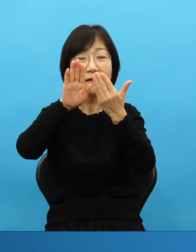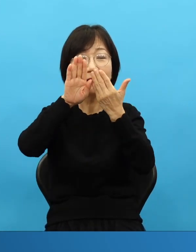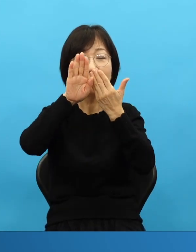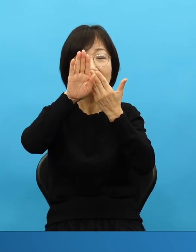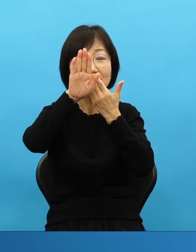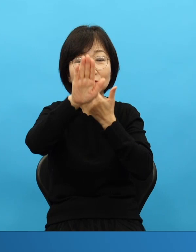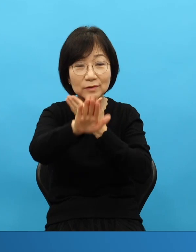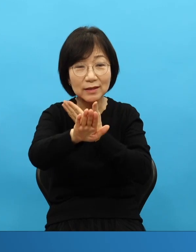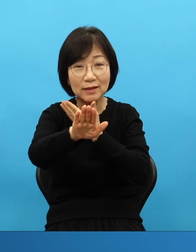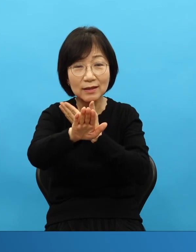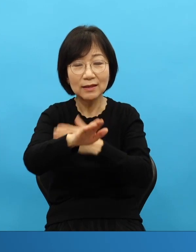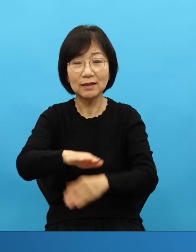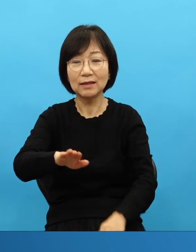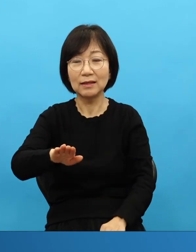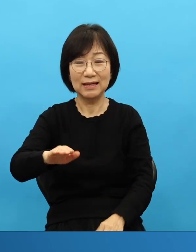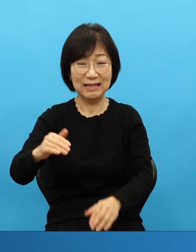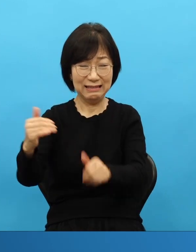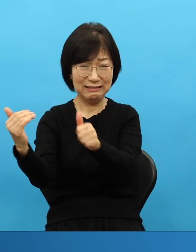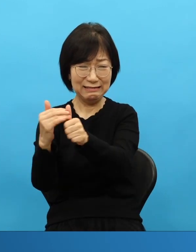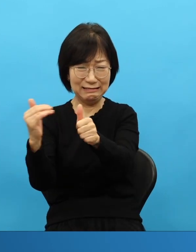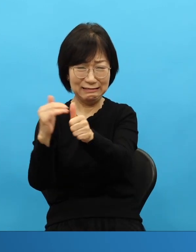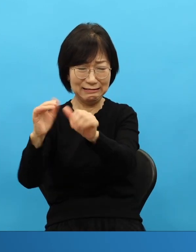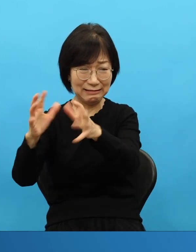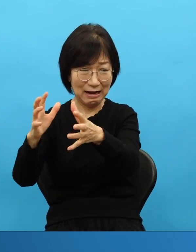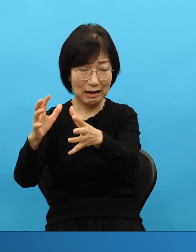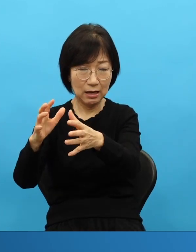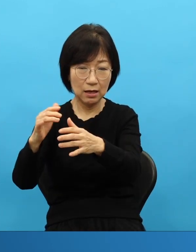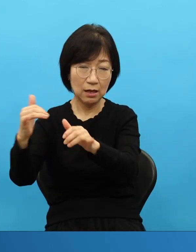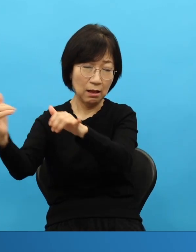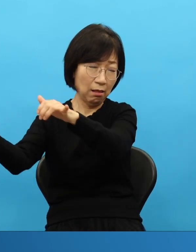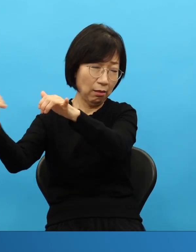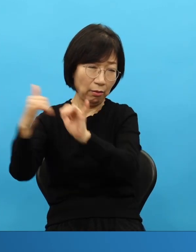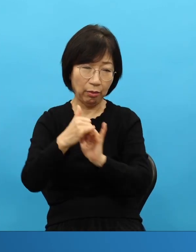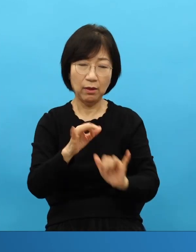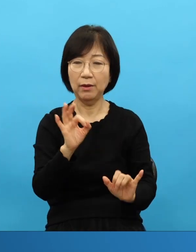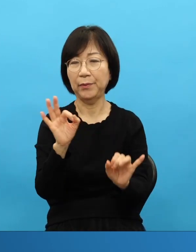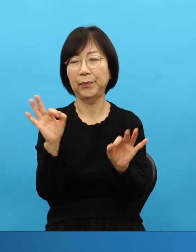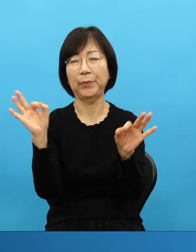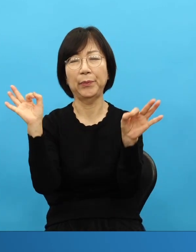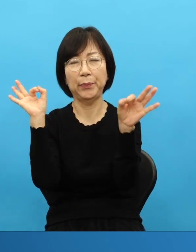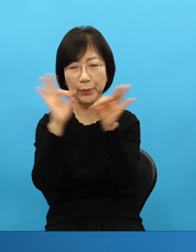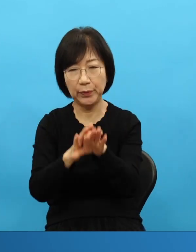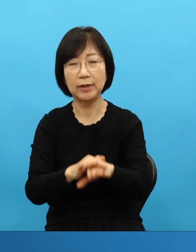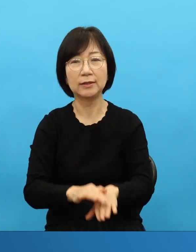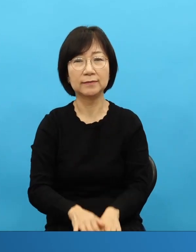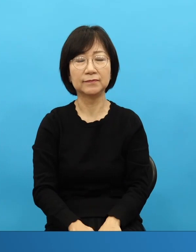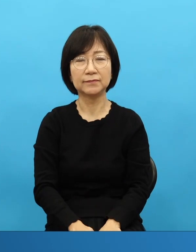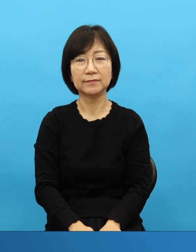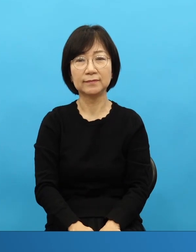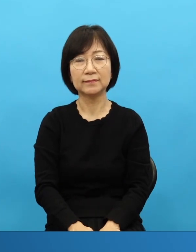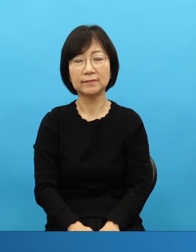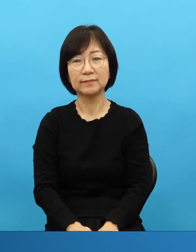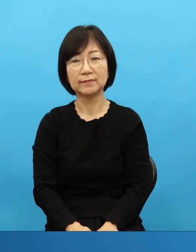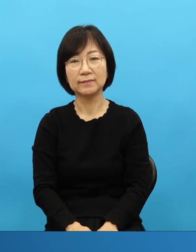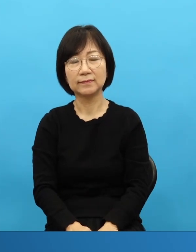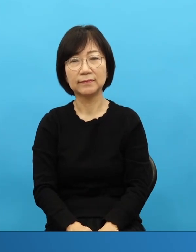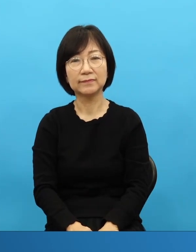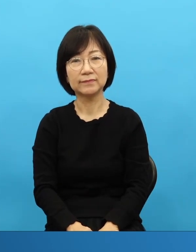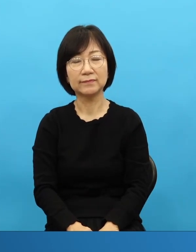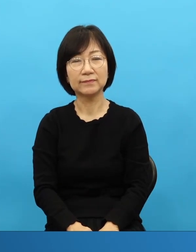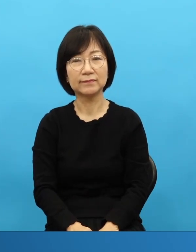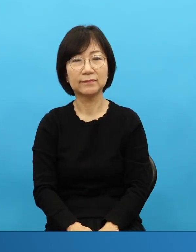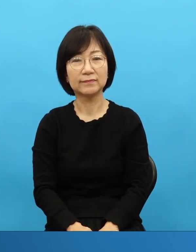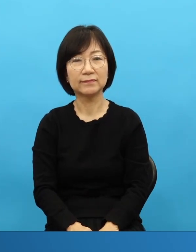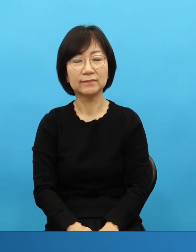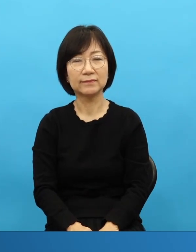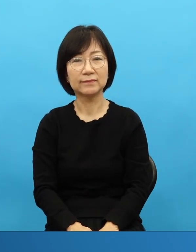on, 블레셋이 이스라엘을 다시는 쳐들어오지 못했다. Philistia could never invade Israel again.